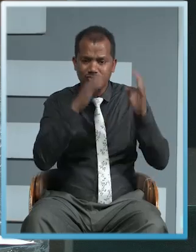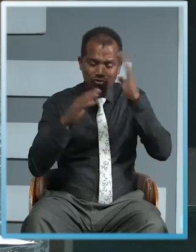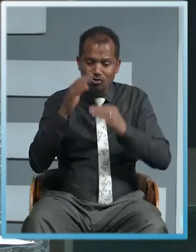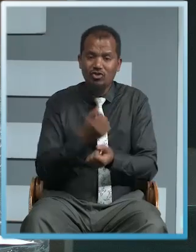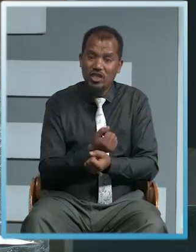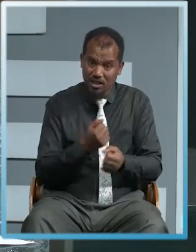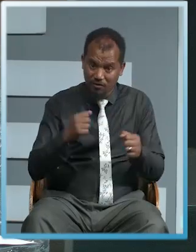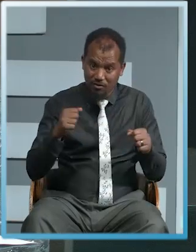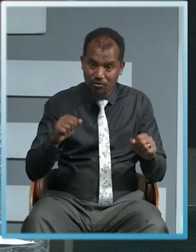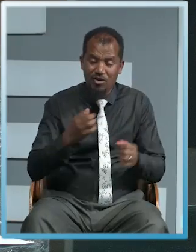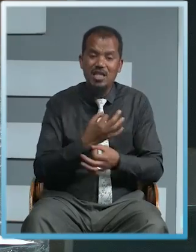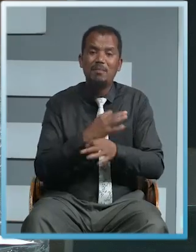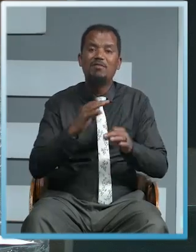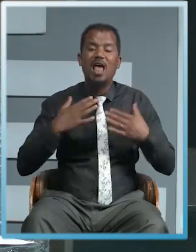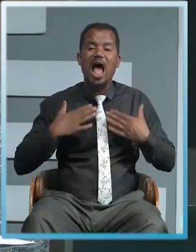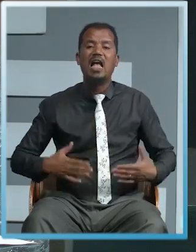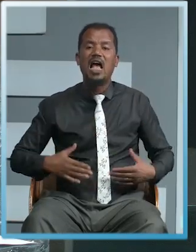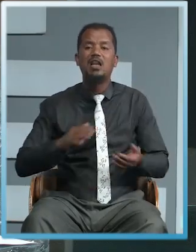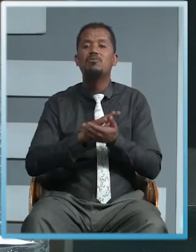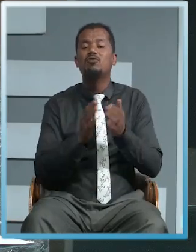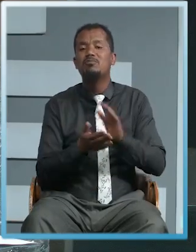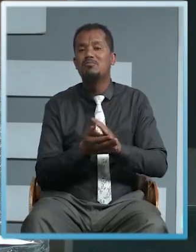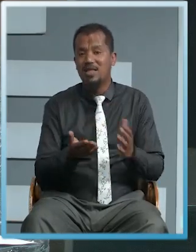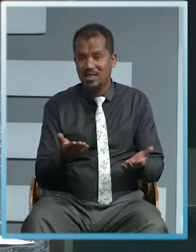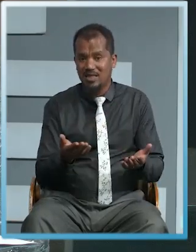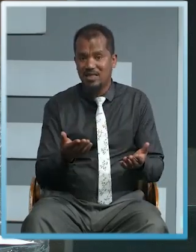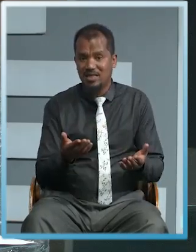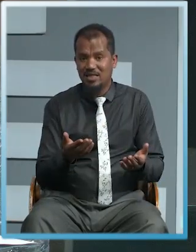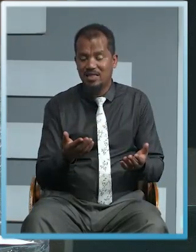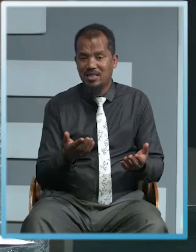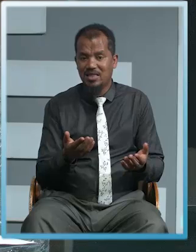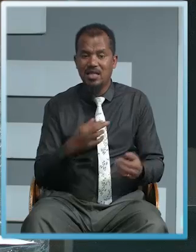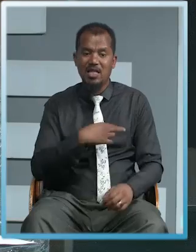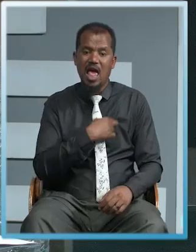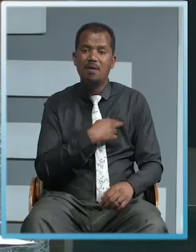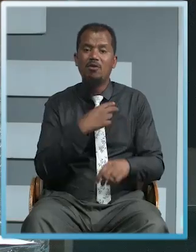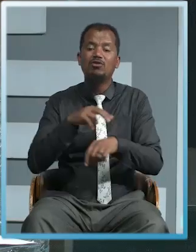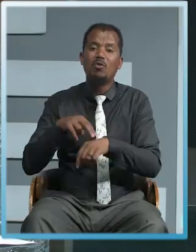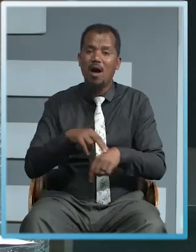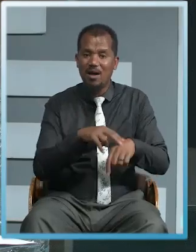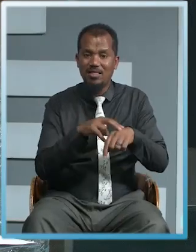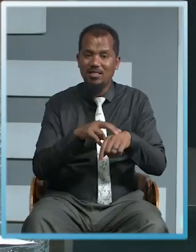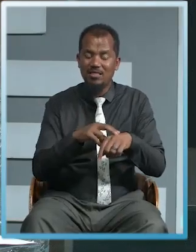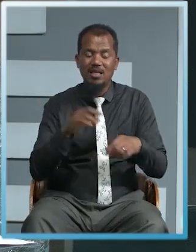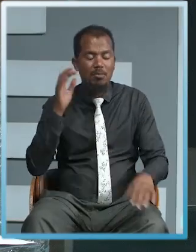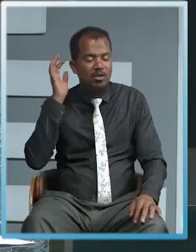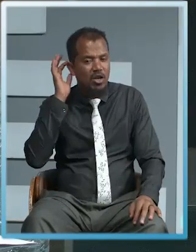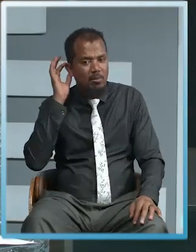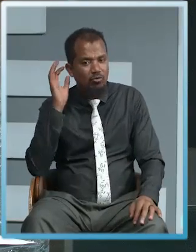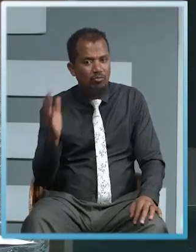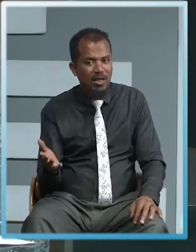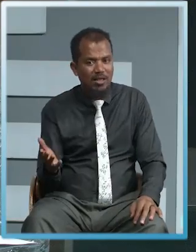فتو. یه مفتهی آکال یه میهون آکالی نبرد بات یا کرستن یا حیمانو تا قامات میدمت و